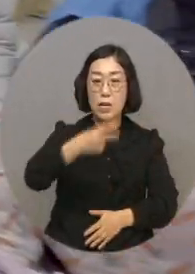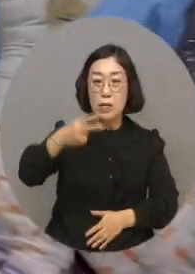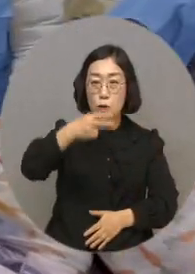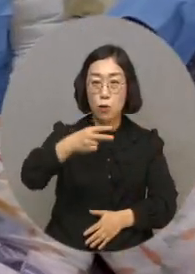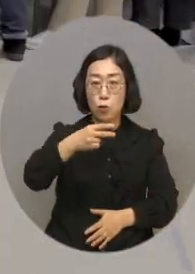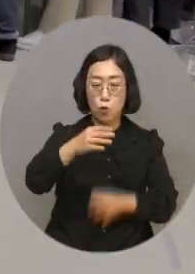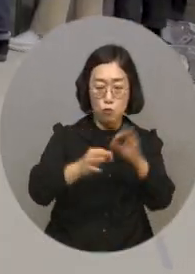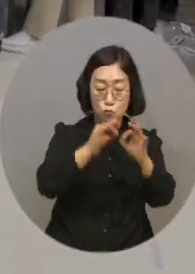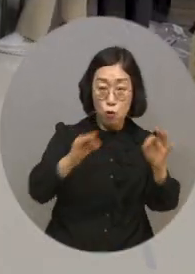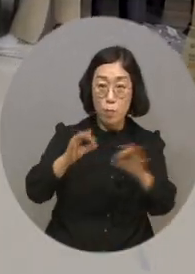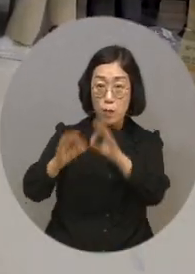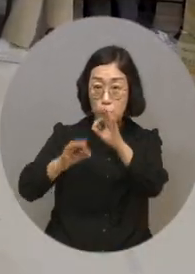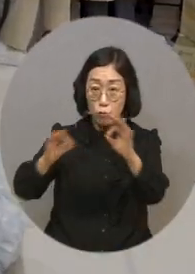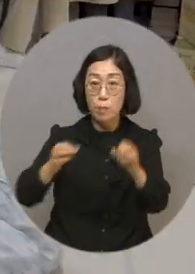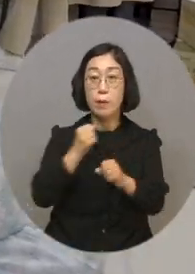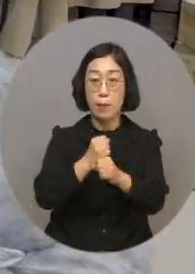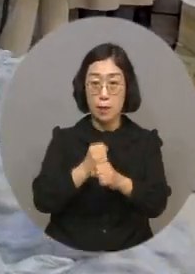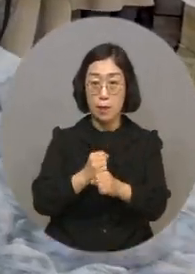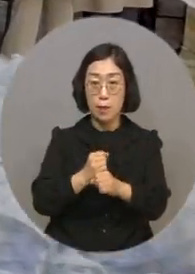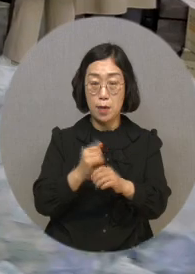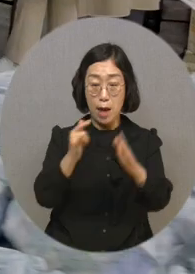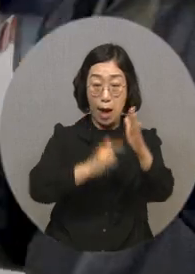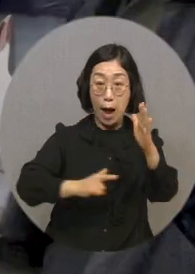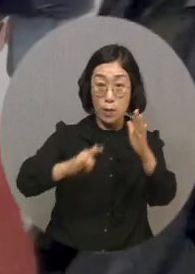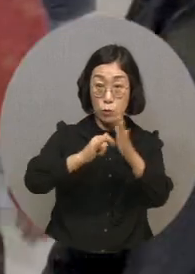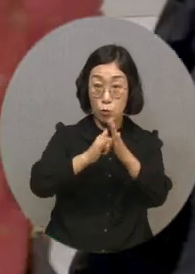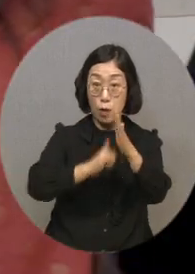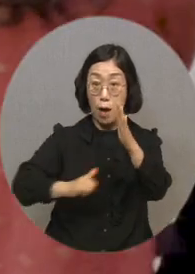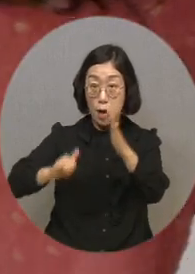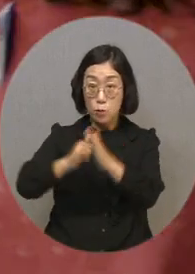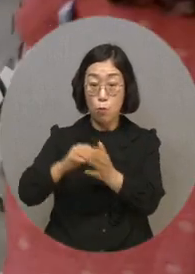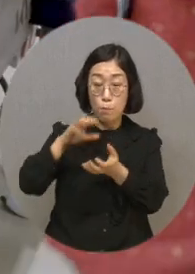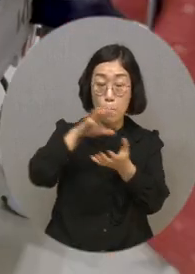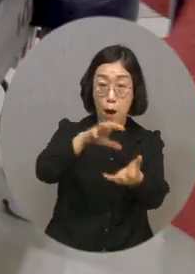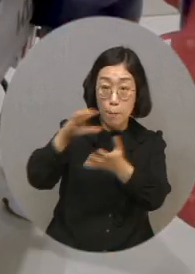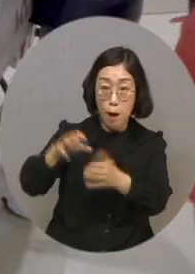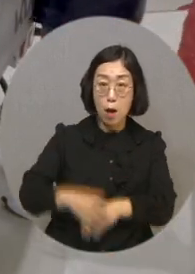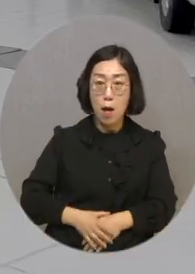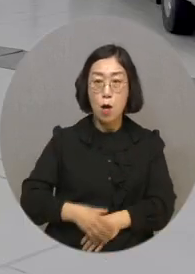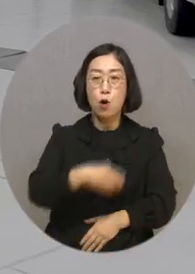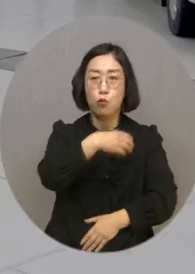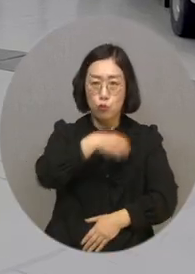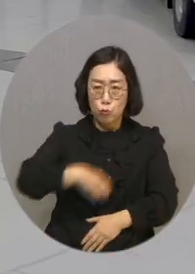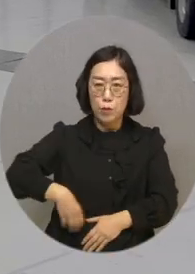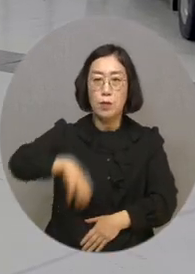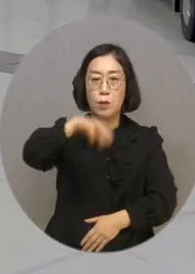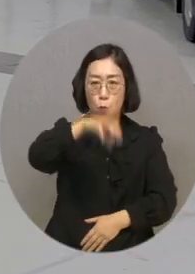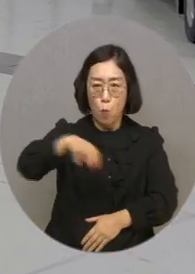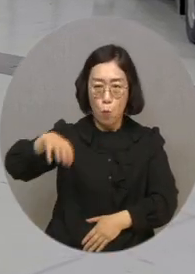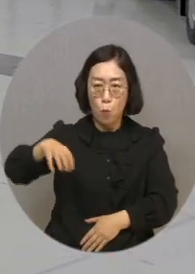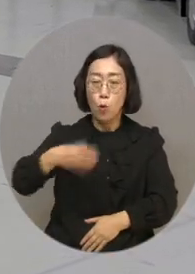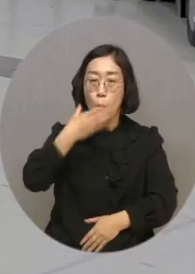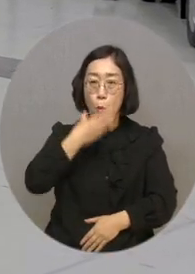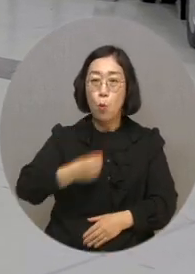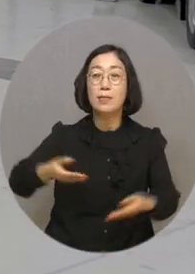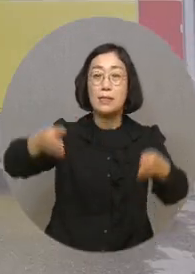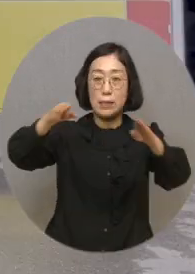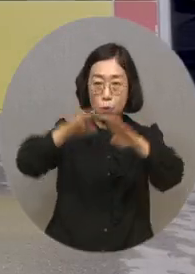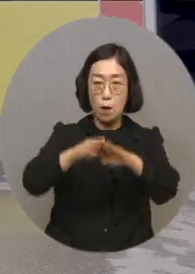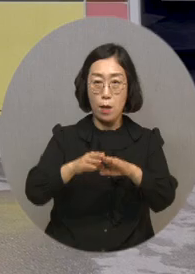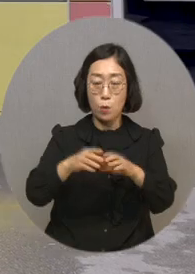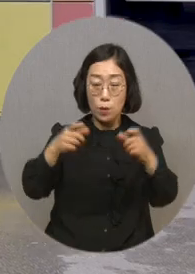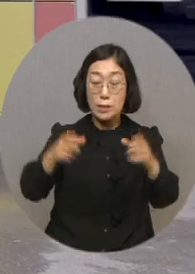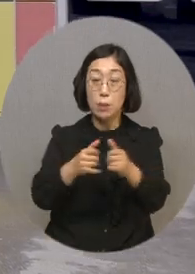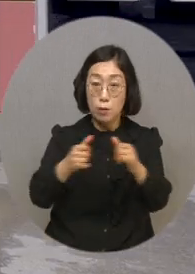나눔꾸러미에 담겨지고 각 가정에 전달하는 수고는 이 지역의 각 주민센터들, 복지관 및